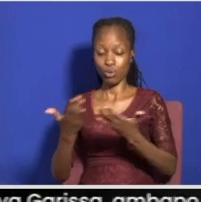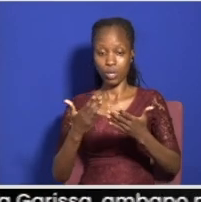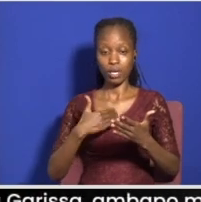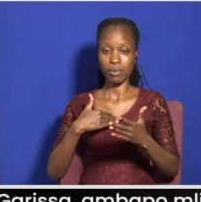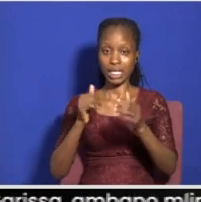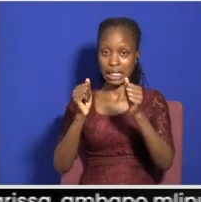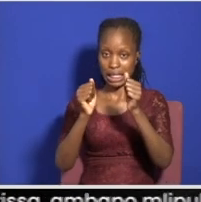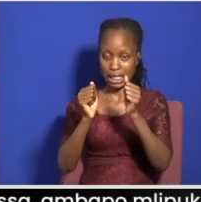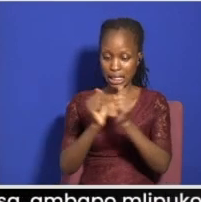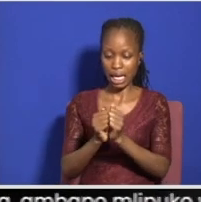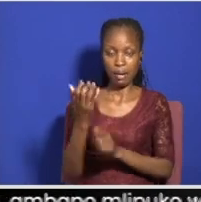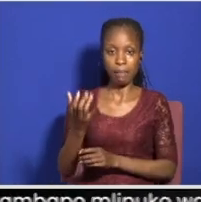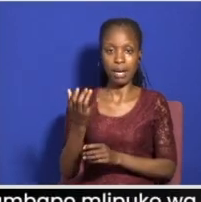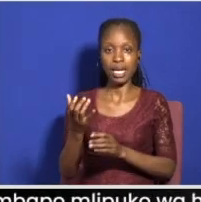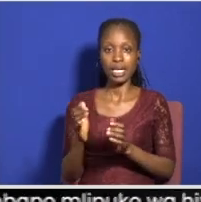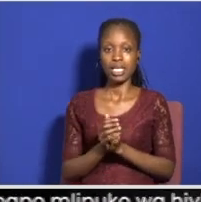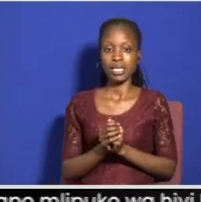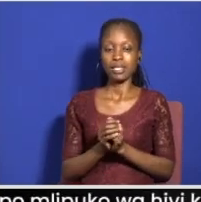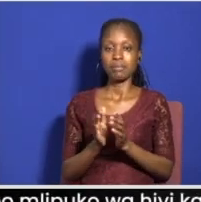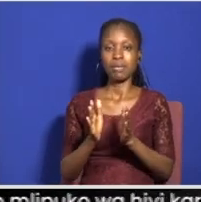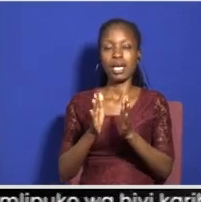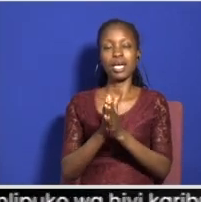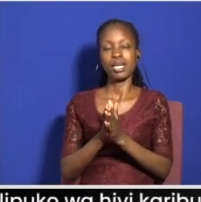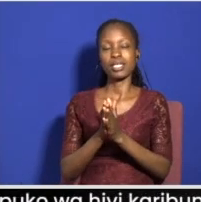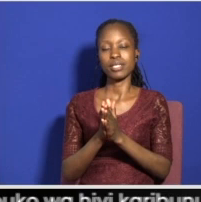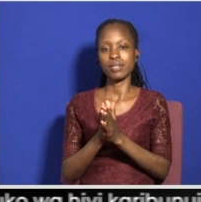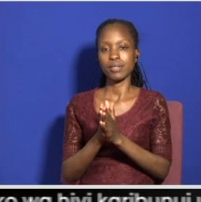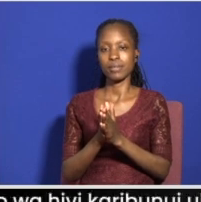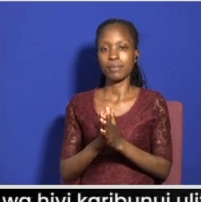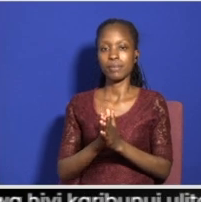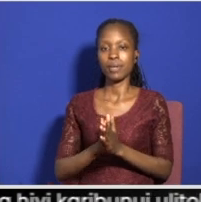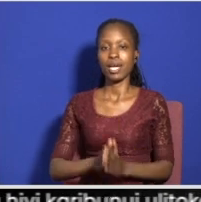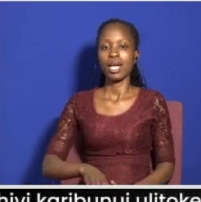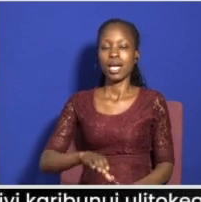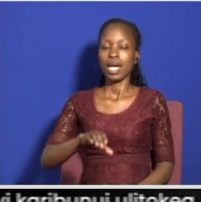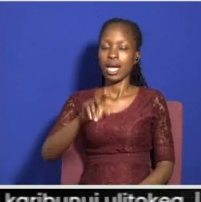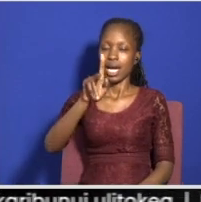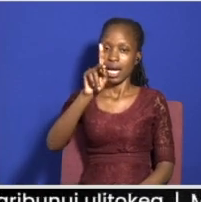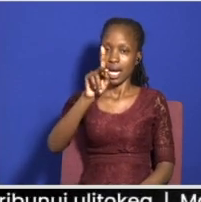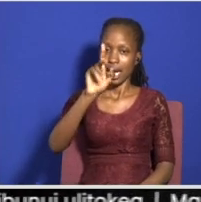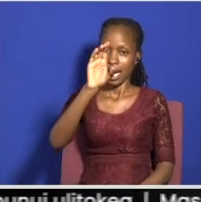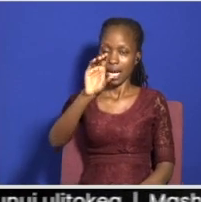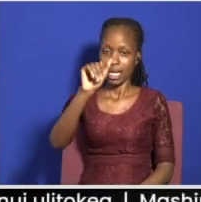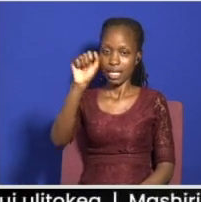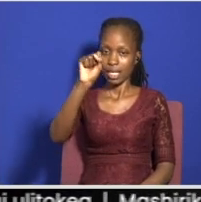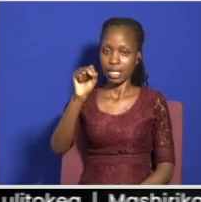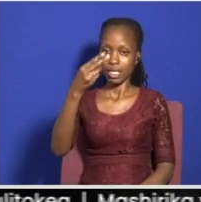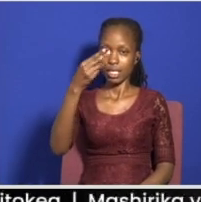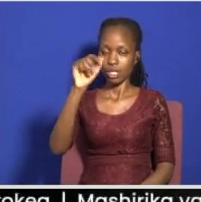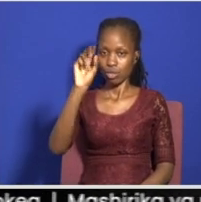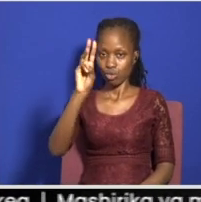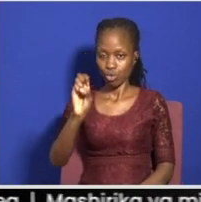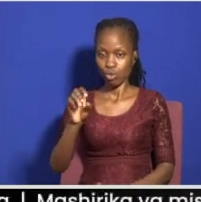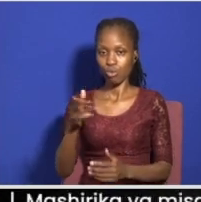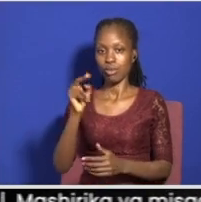na njugu mawe au kipenda basi korosho. Ukiweza basi beba hata gunia zima